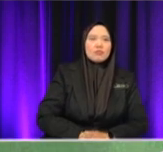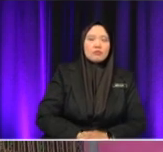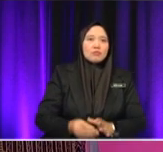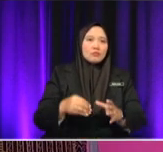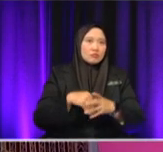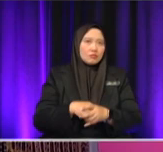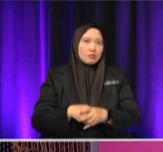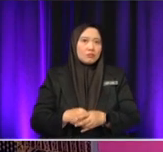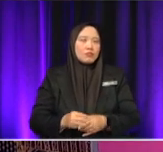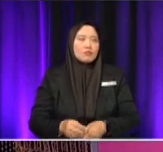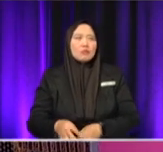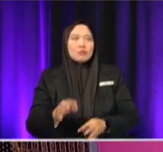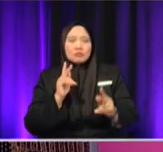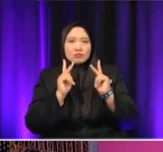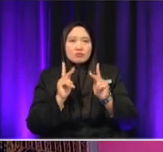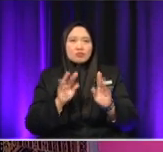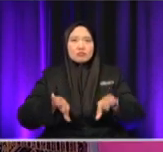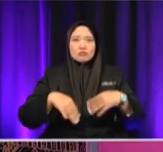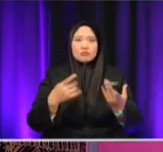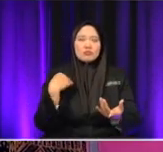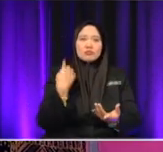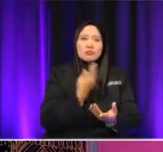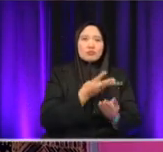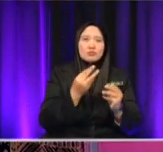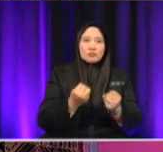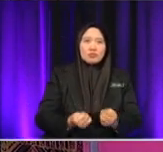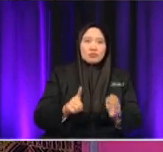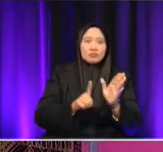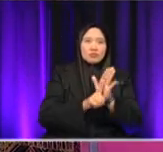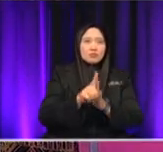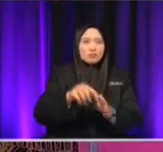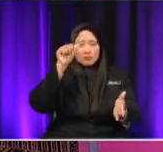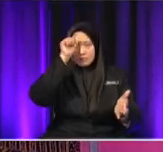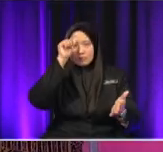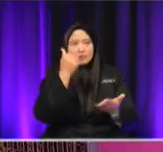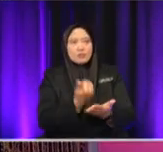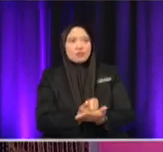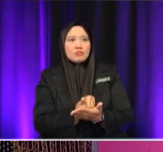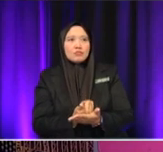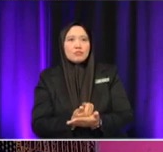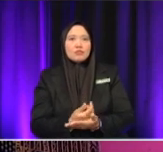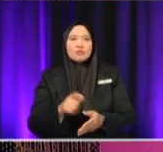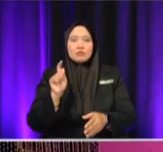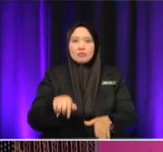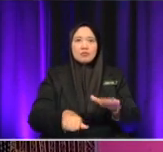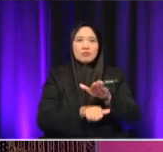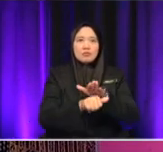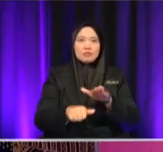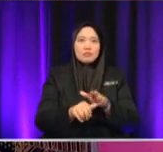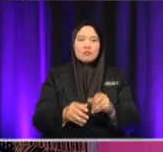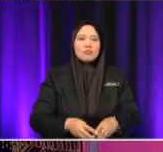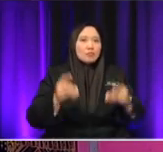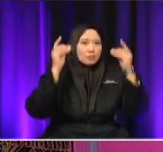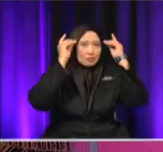ishabi macam mana kita tidak memantapkan aqidah keluarga kita iyanya mestilah berasaskan kepada didikan dan